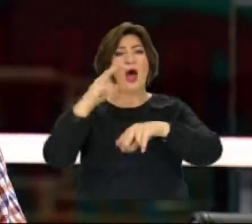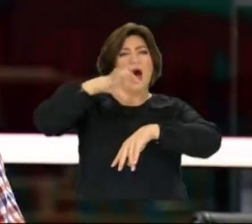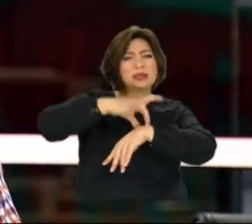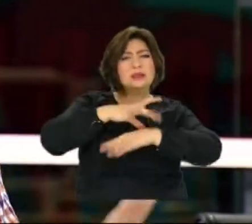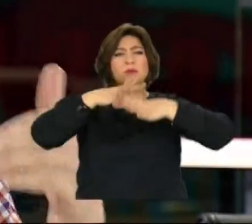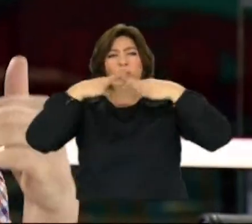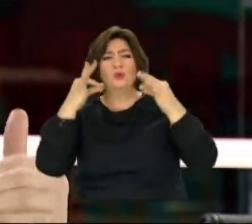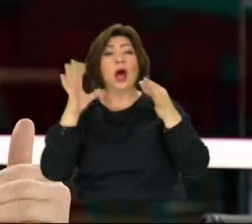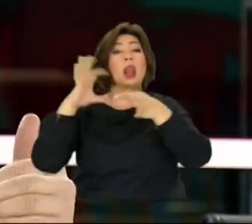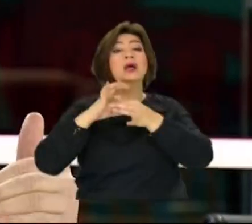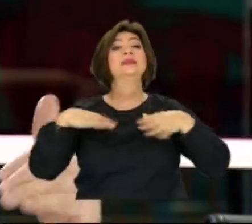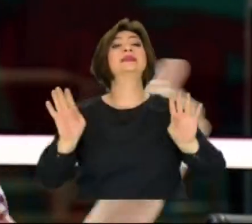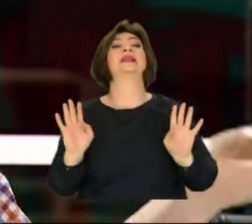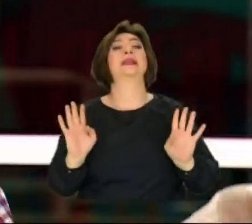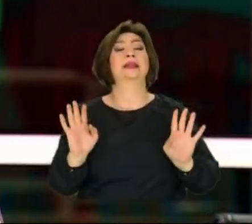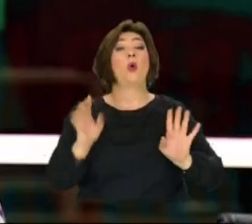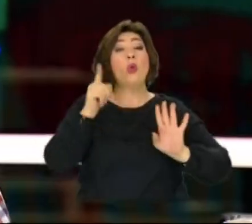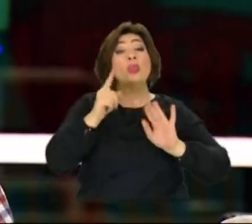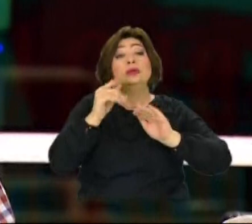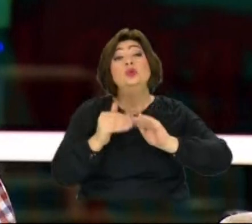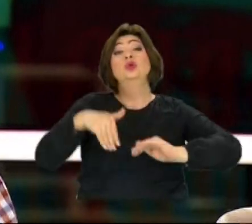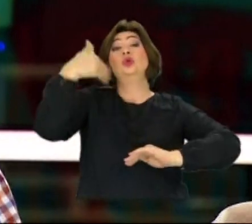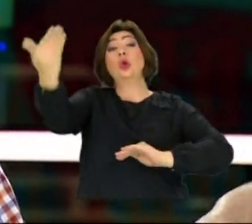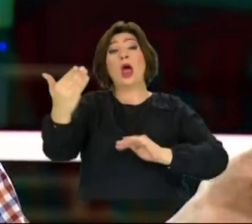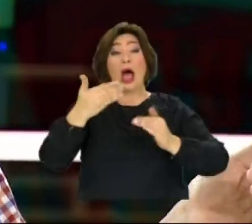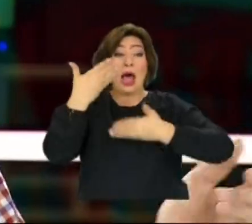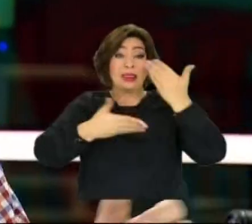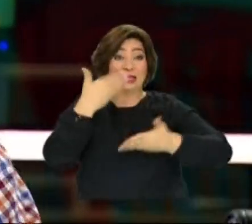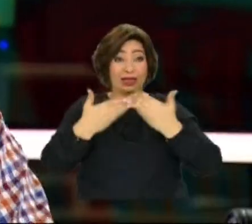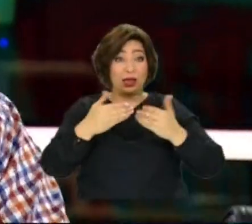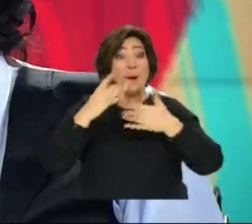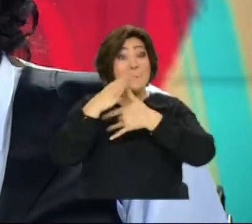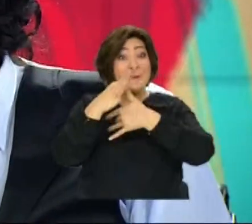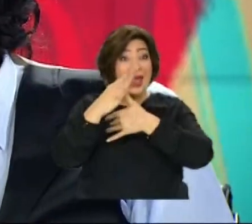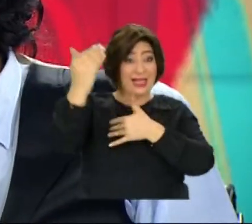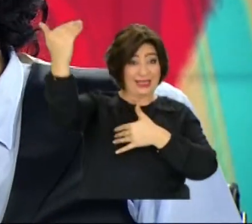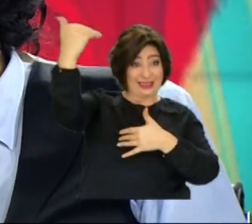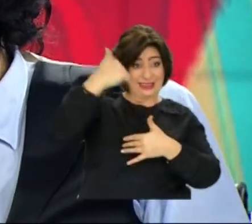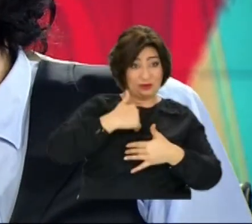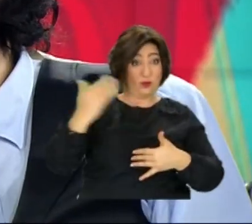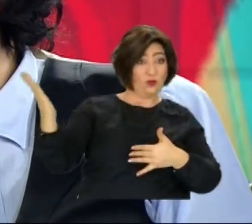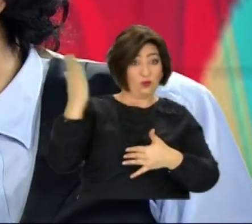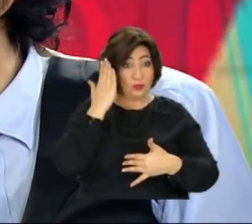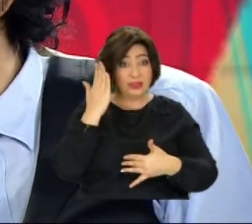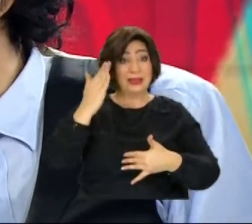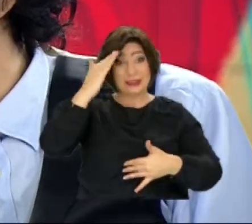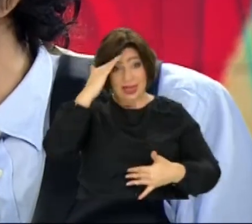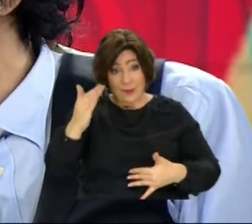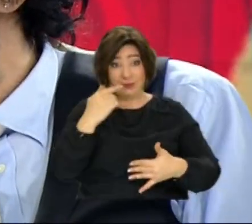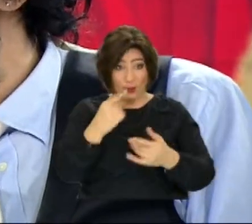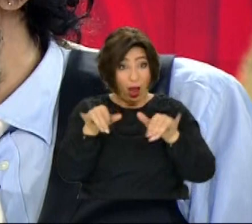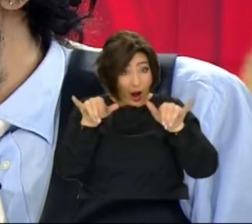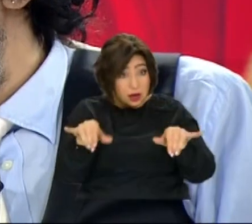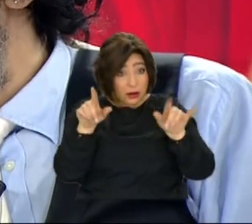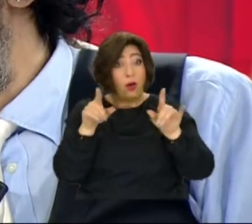da mutlu gitmesiyle alakalı bir süreç değil. Ondan sonrasıyla alakalı bir süreç. Azrail'in canını alırken tabii, ona vurması ya da evet, selam demesi mi?